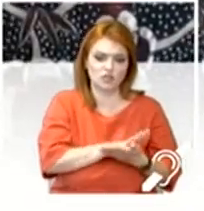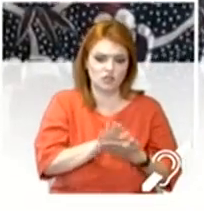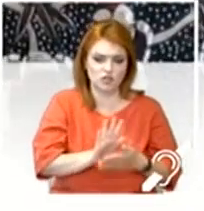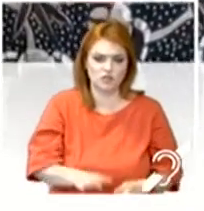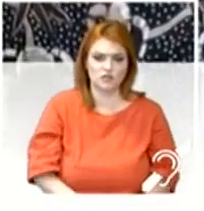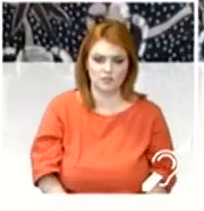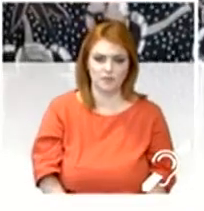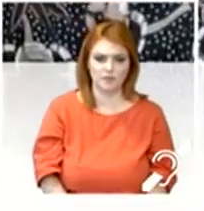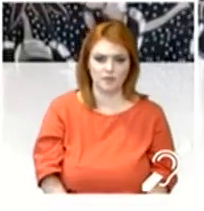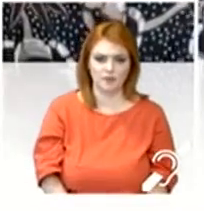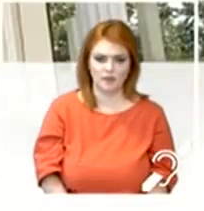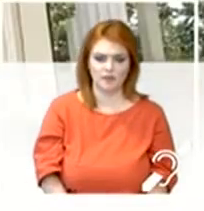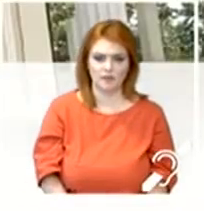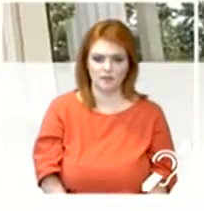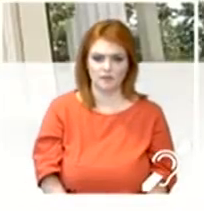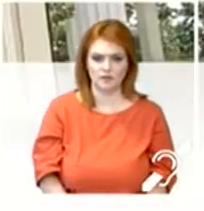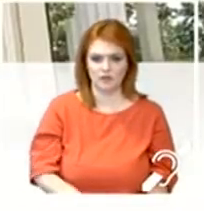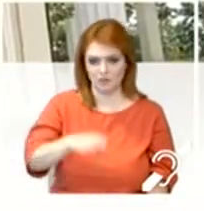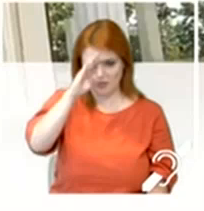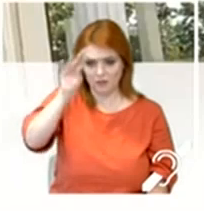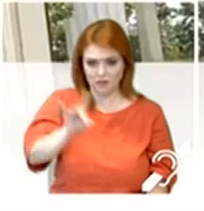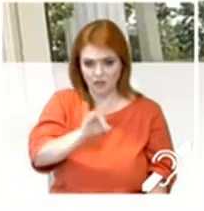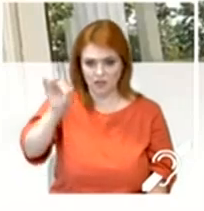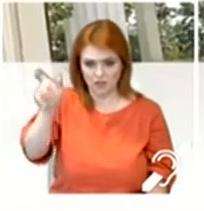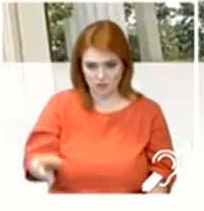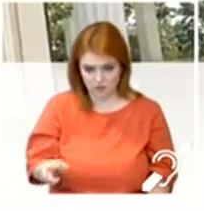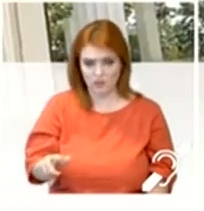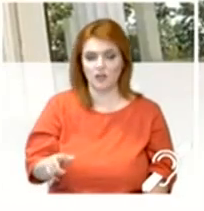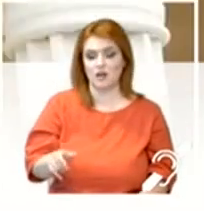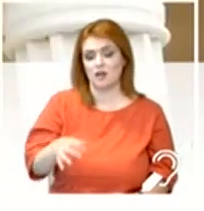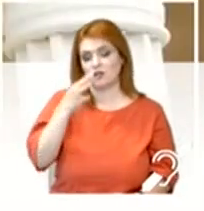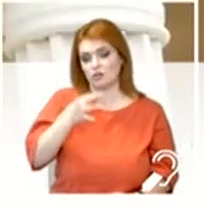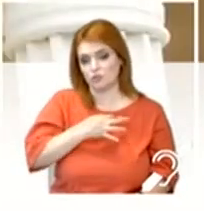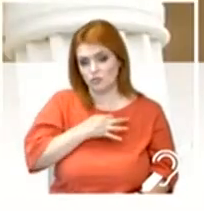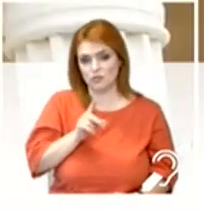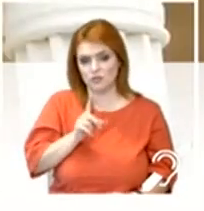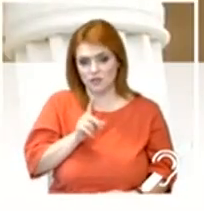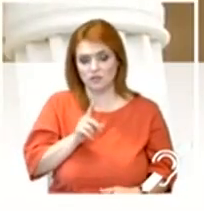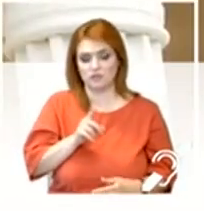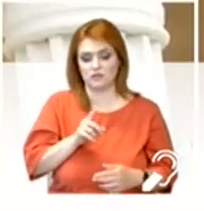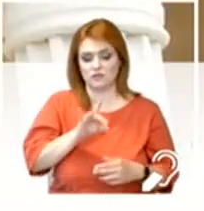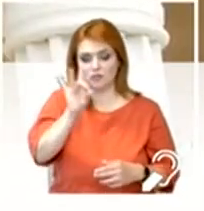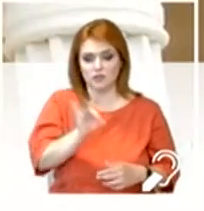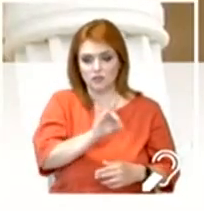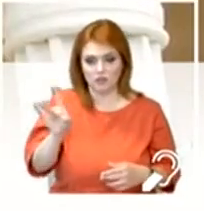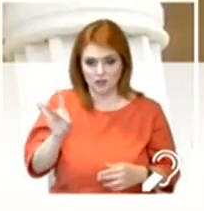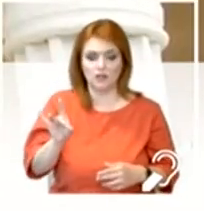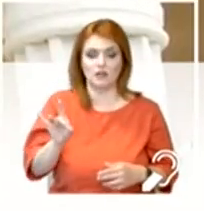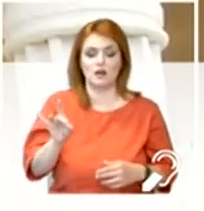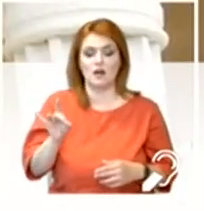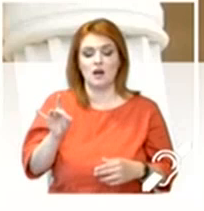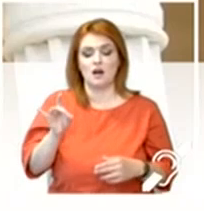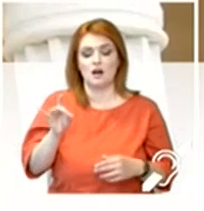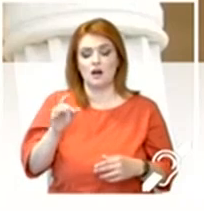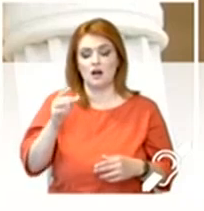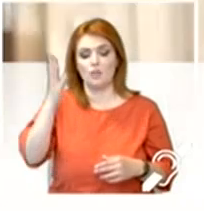ne vindem 30 de argenți. Episcopul Ioan al Sorocii a declarat pentru TVR Moldova că Metropolia Moldovei regretă incidentul,